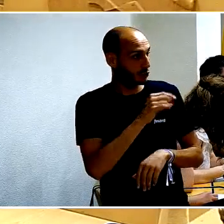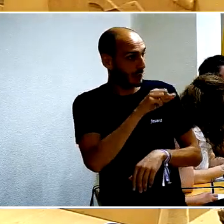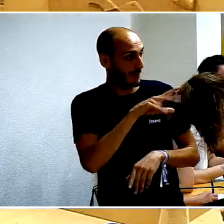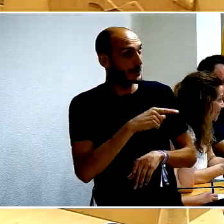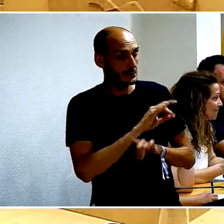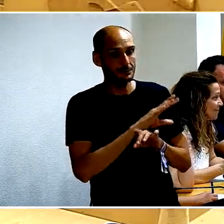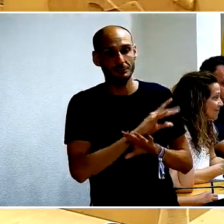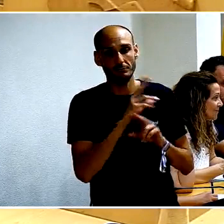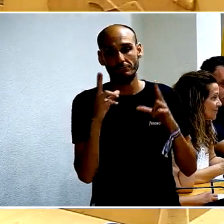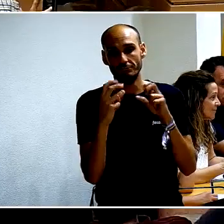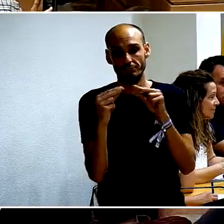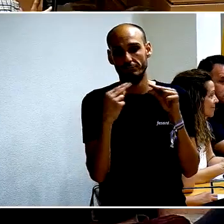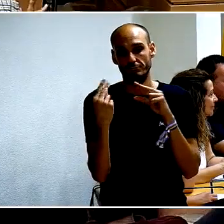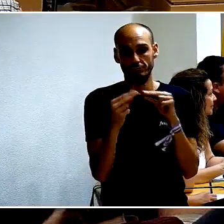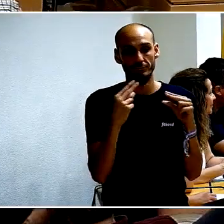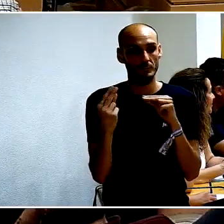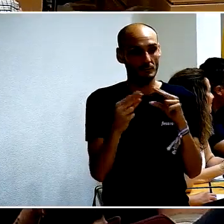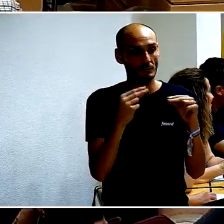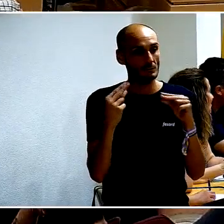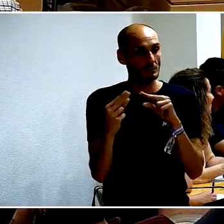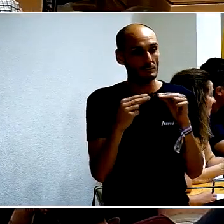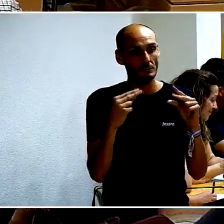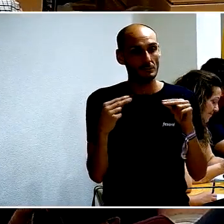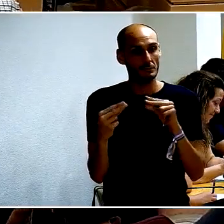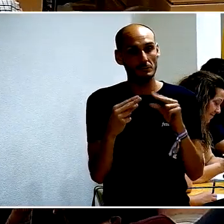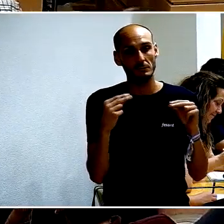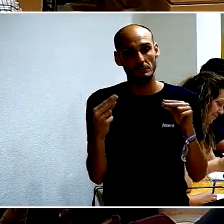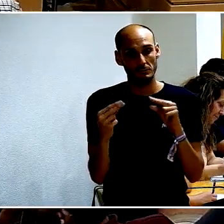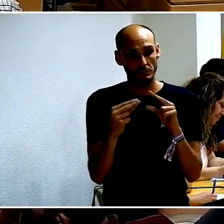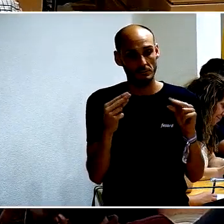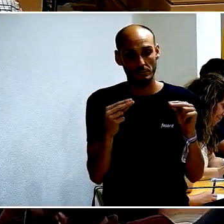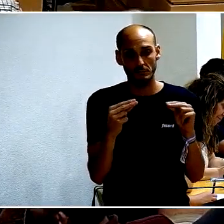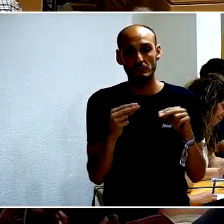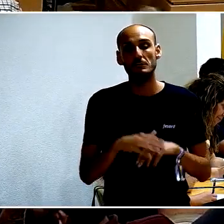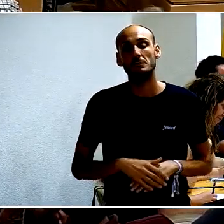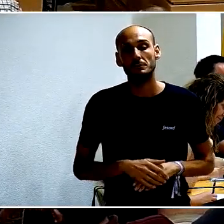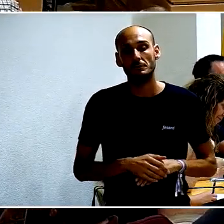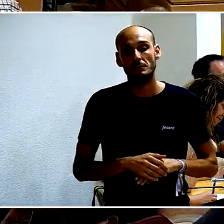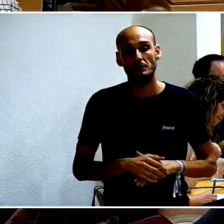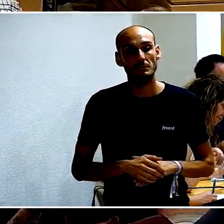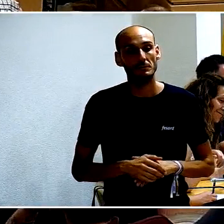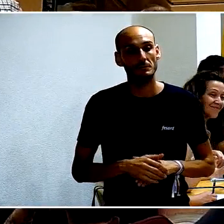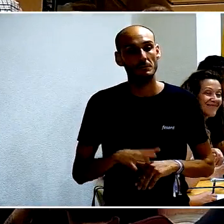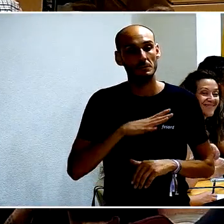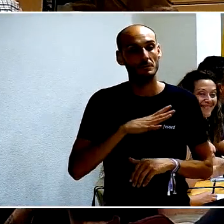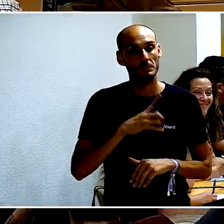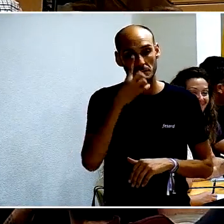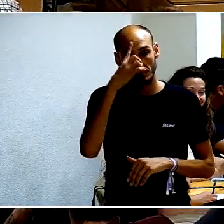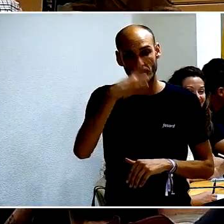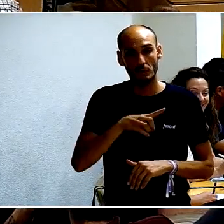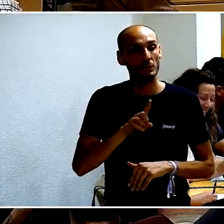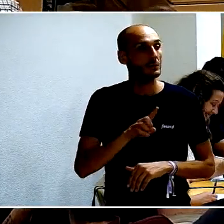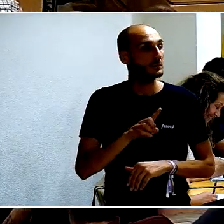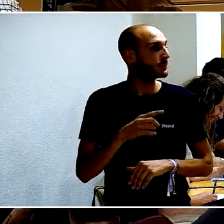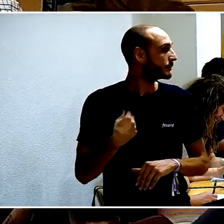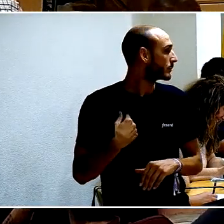una lectura. A veure, per favor, con su permiso. Jo sé que vostè avui vol fer ostentació i fer,